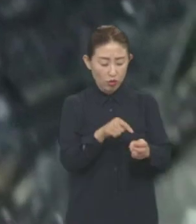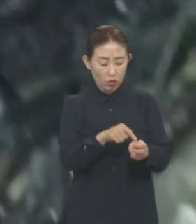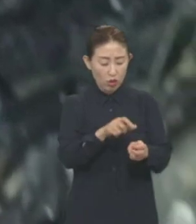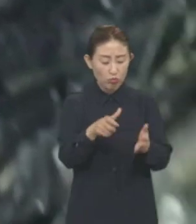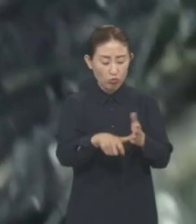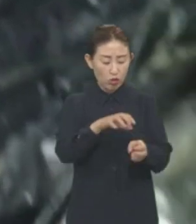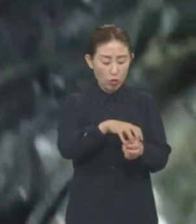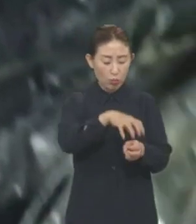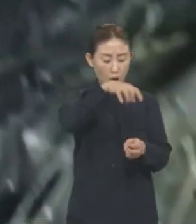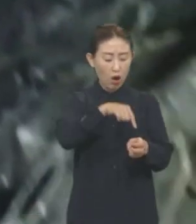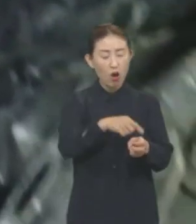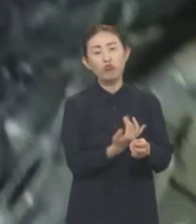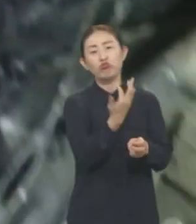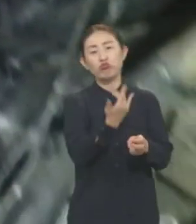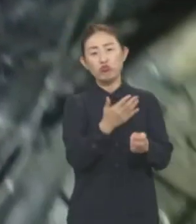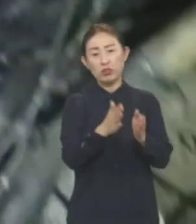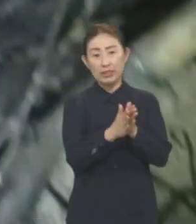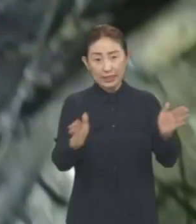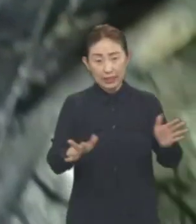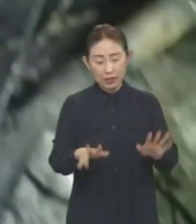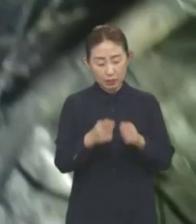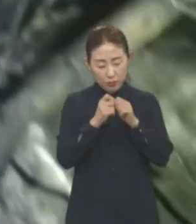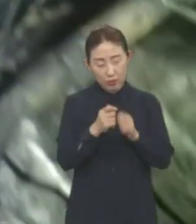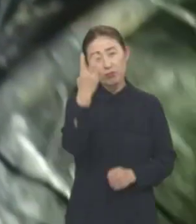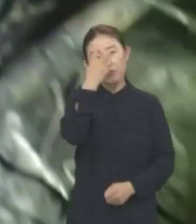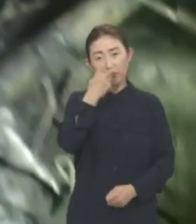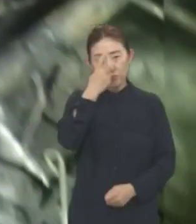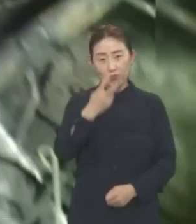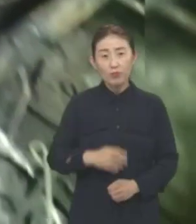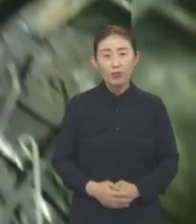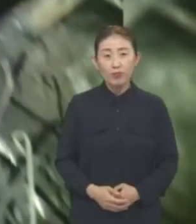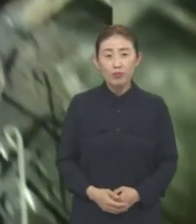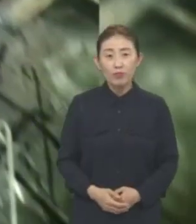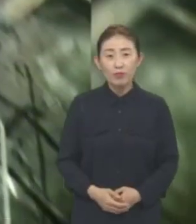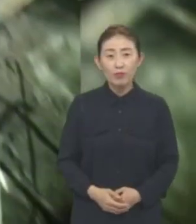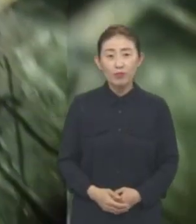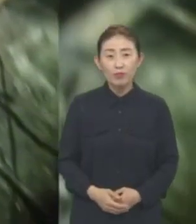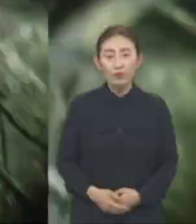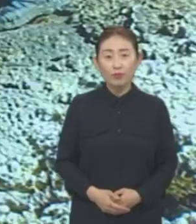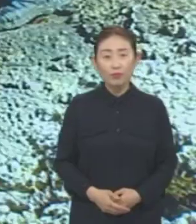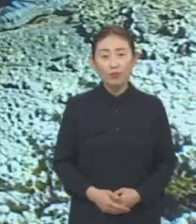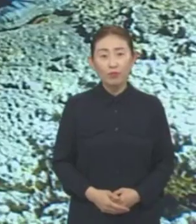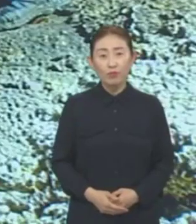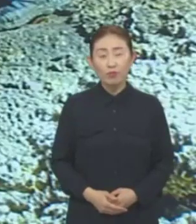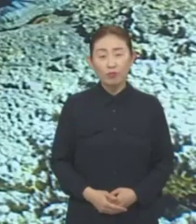적재함에서 불이 시작된 것으로 보고 정확한 화재 경위를 조사하고 있습니다.